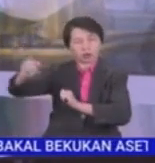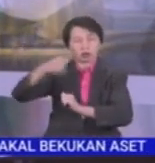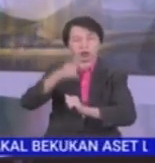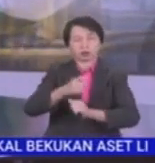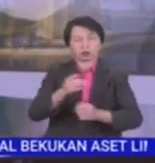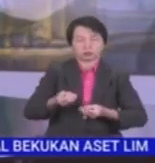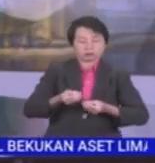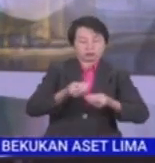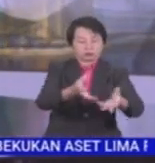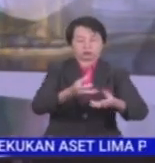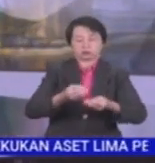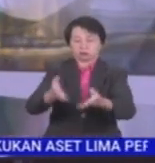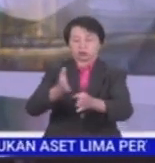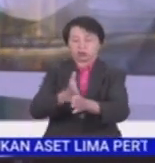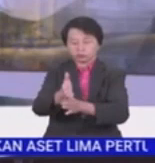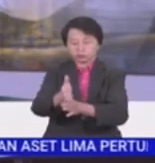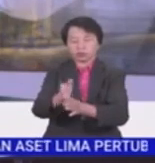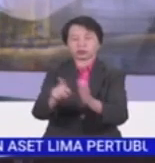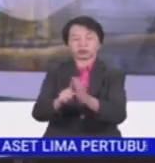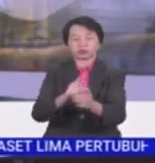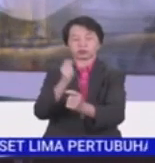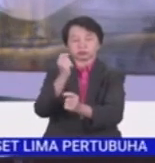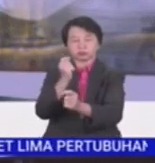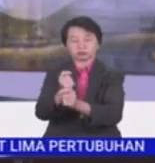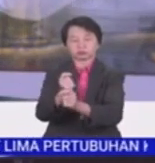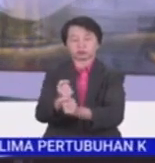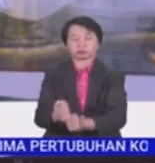memenuhi permintaan di sektor tertentu.